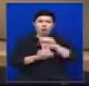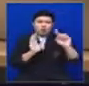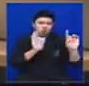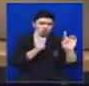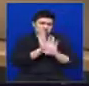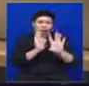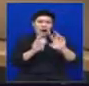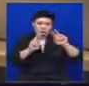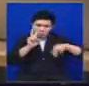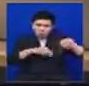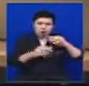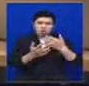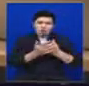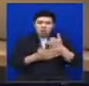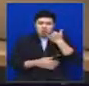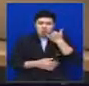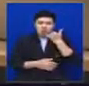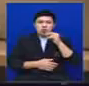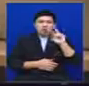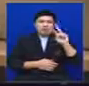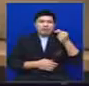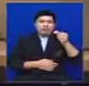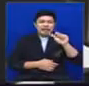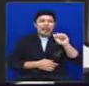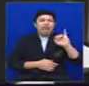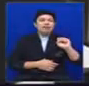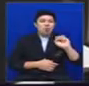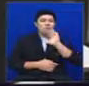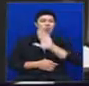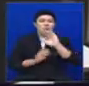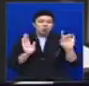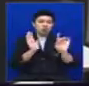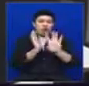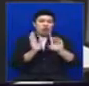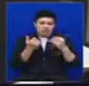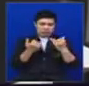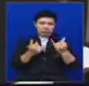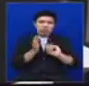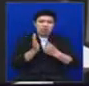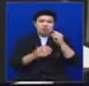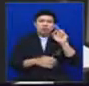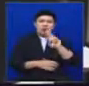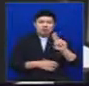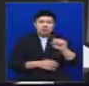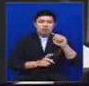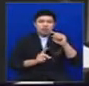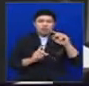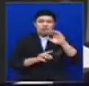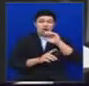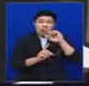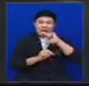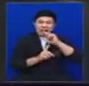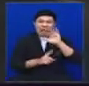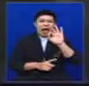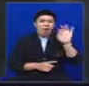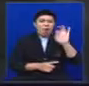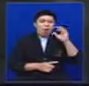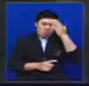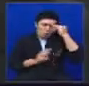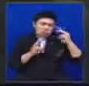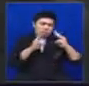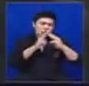การคุ้มครองการใช้งานของลูกค้าระบบ 2G ของ AIS ซึ่งยังคงใช้งานอยู่บนคลื่น900เมกะเฮิรตซ์หลังสิ้นสุดสัญญาสั